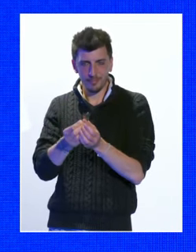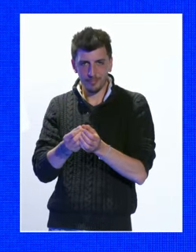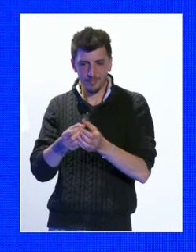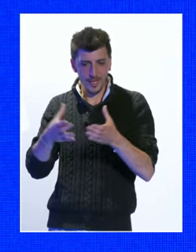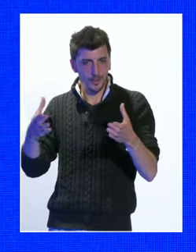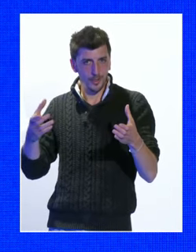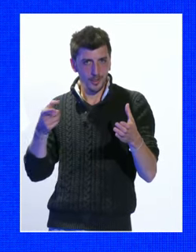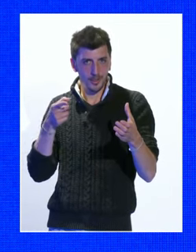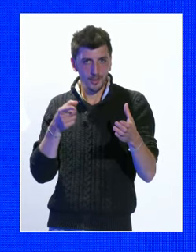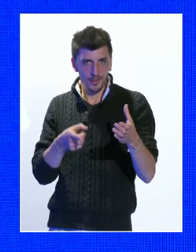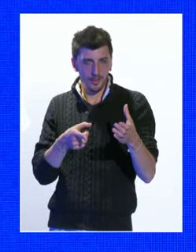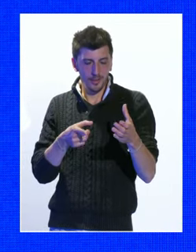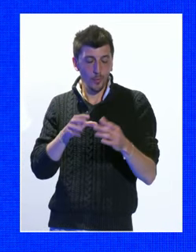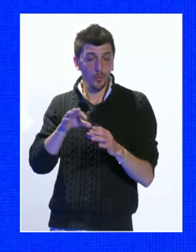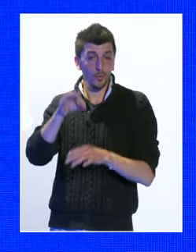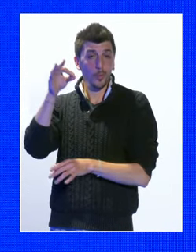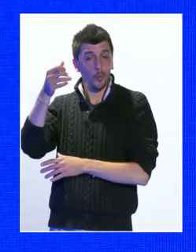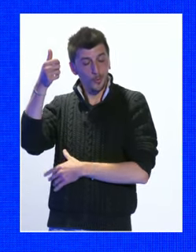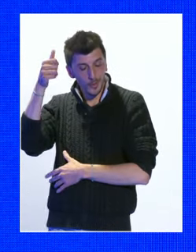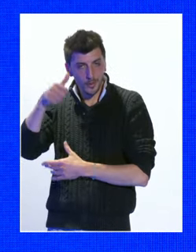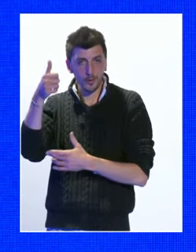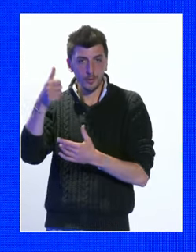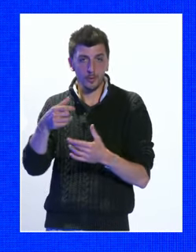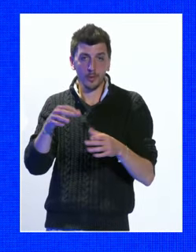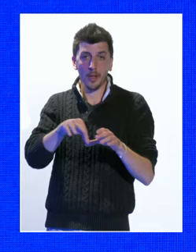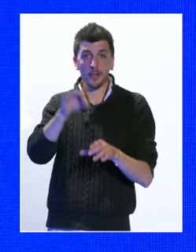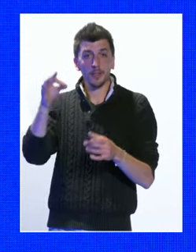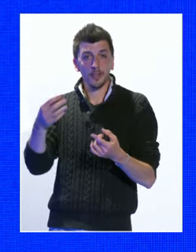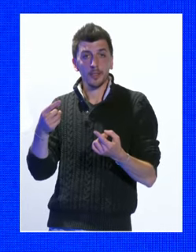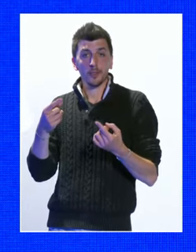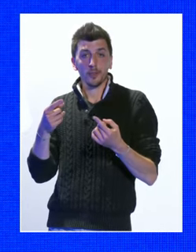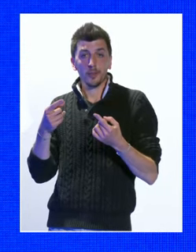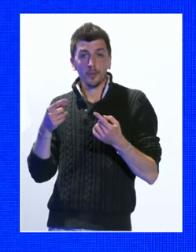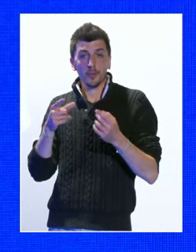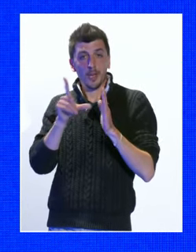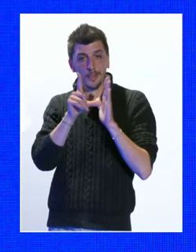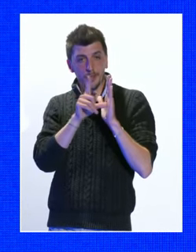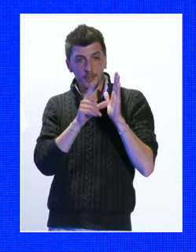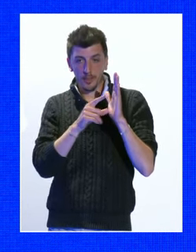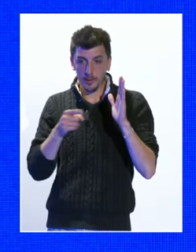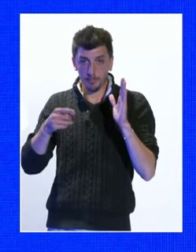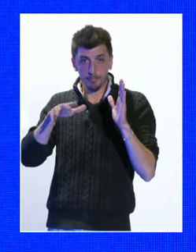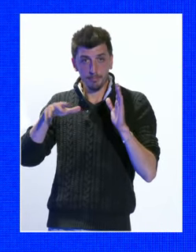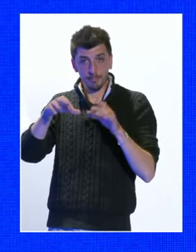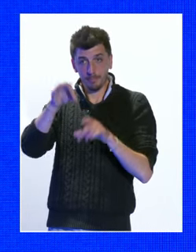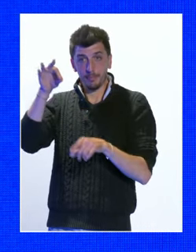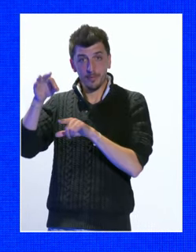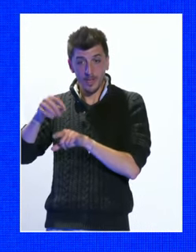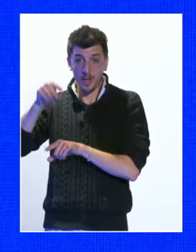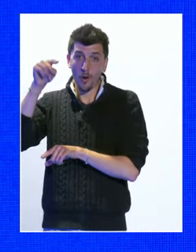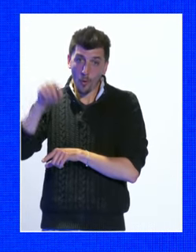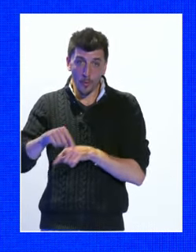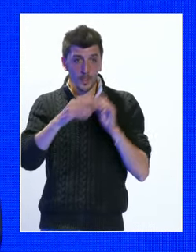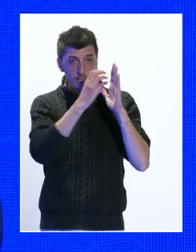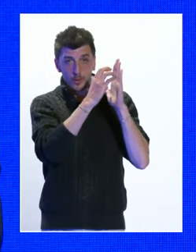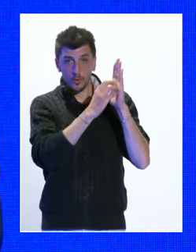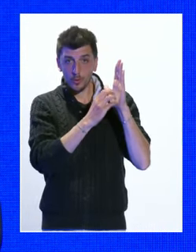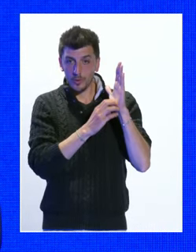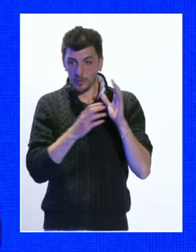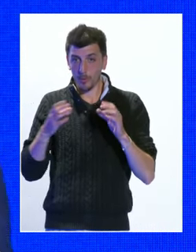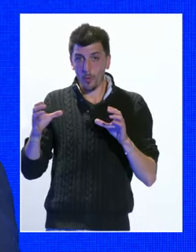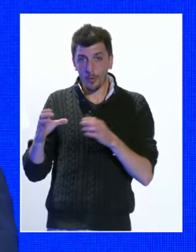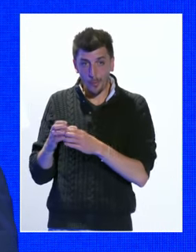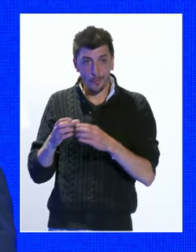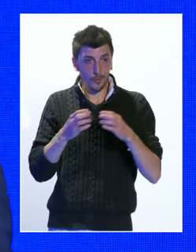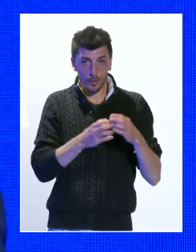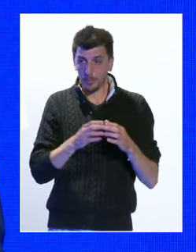est le scrutin unique aux élections législatives, oblige à la constitution de camps.